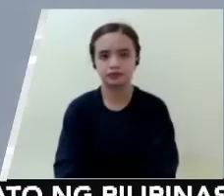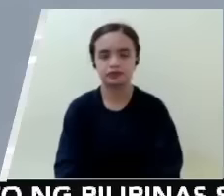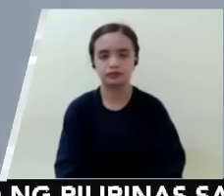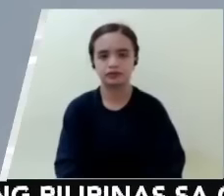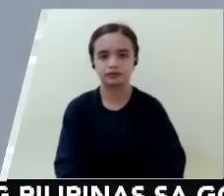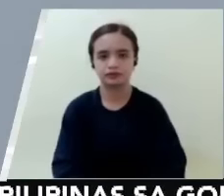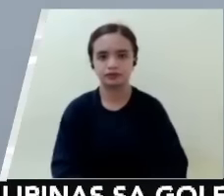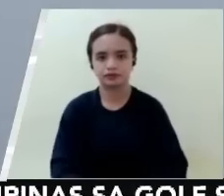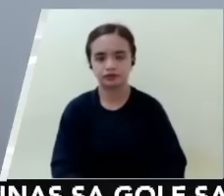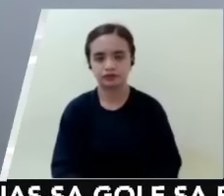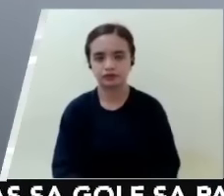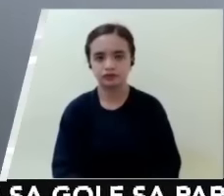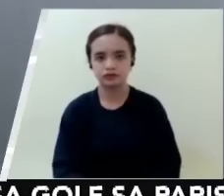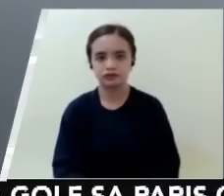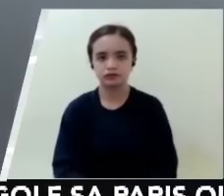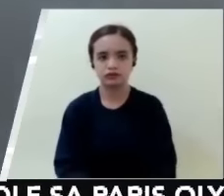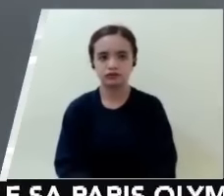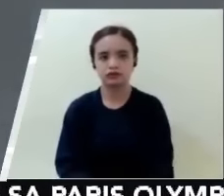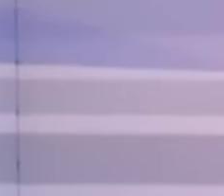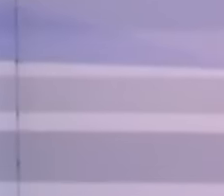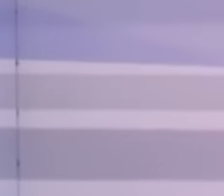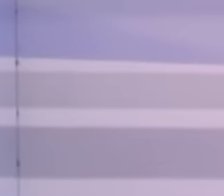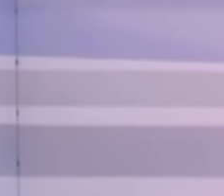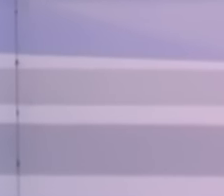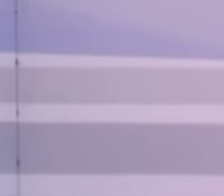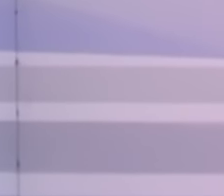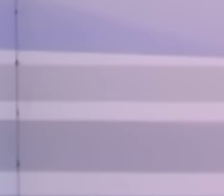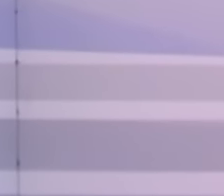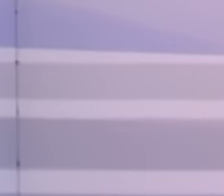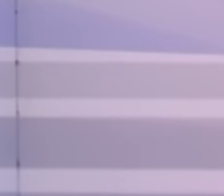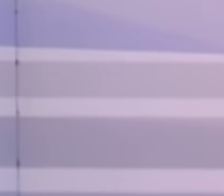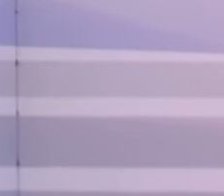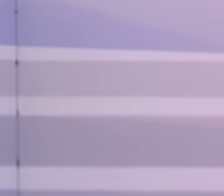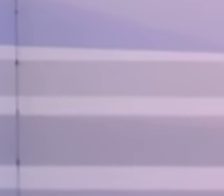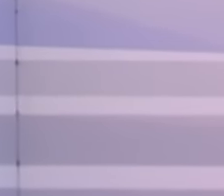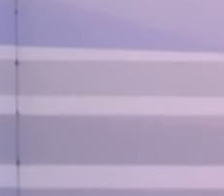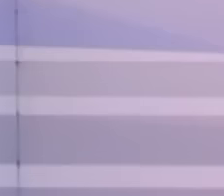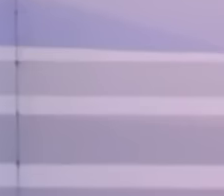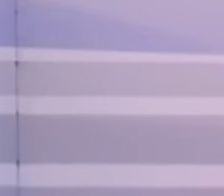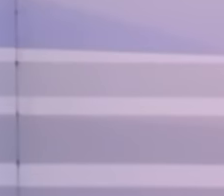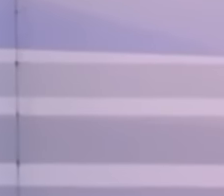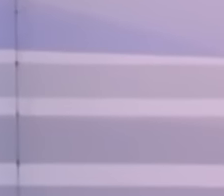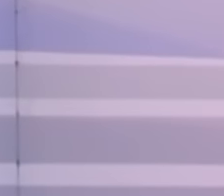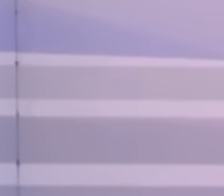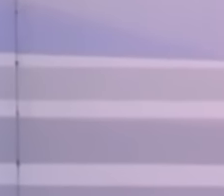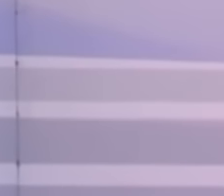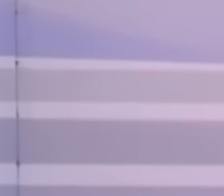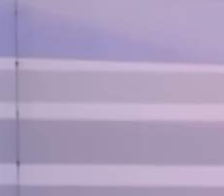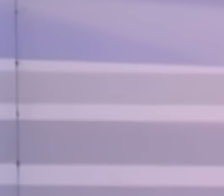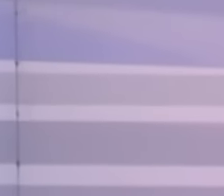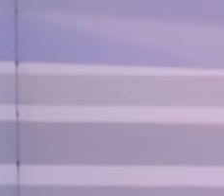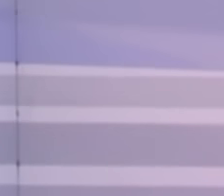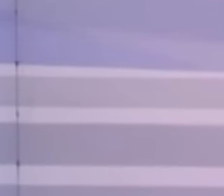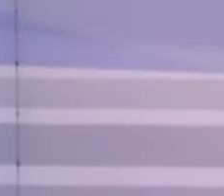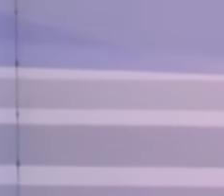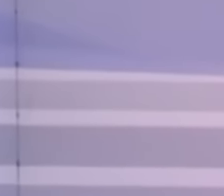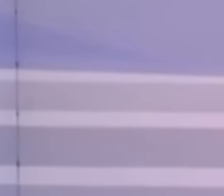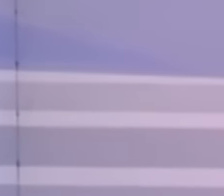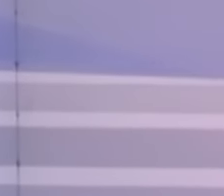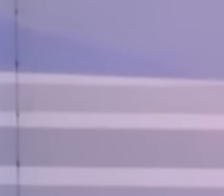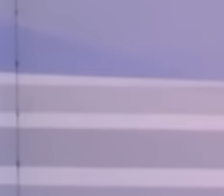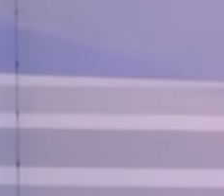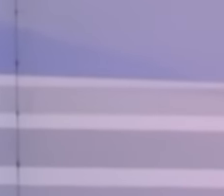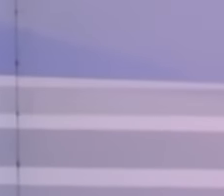Reyes, Nakatutok, 24 Oras. Baka puso, patuloy na tumutok sa mga balita, mag-subscribe sa GMA Integrated News